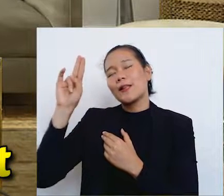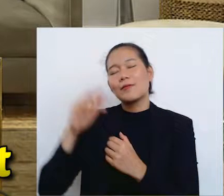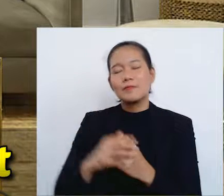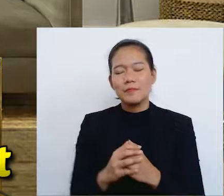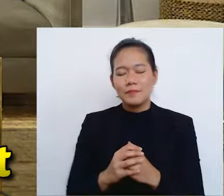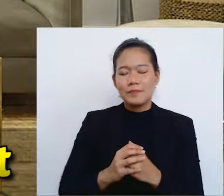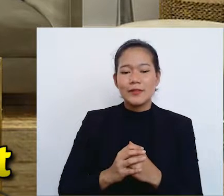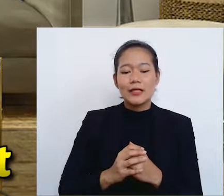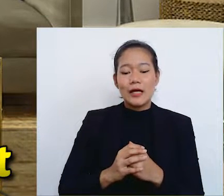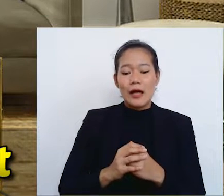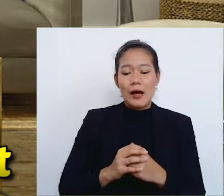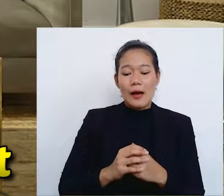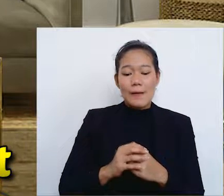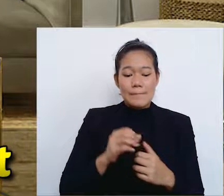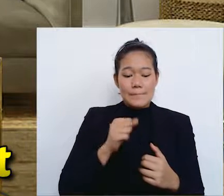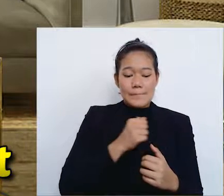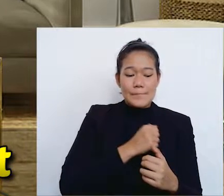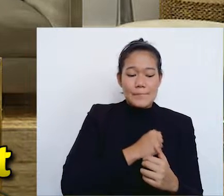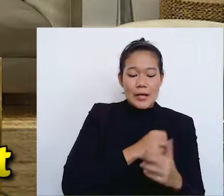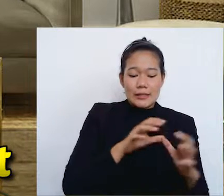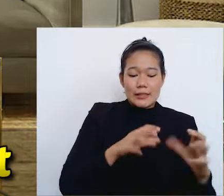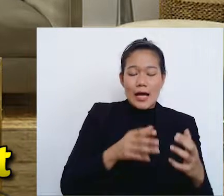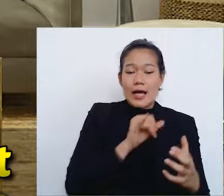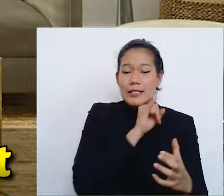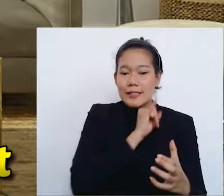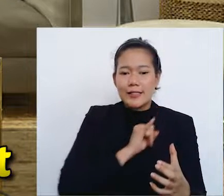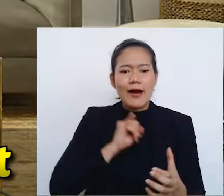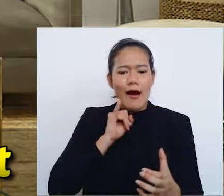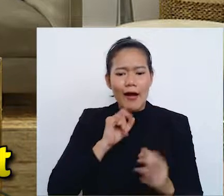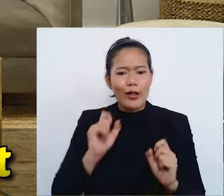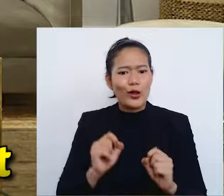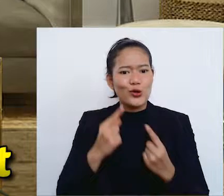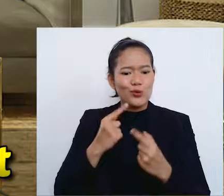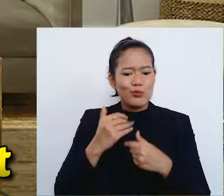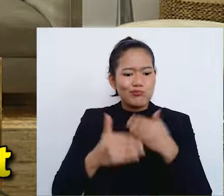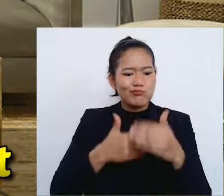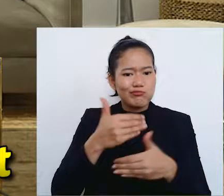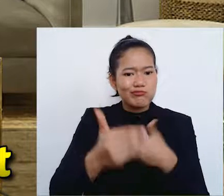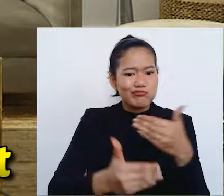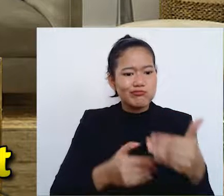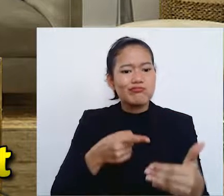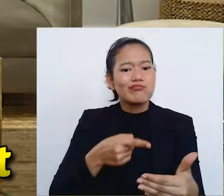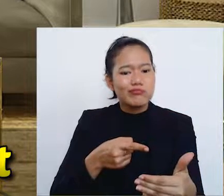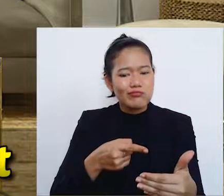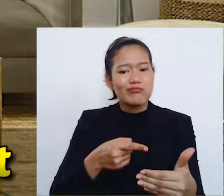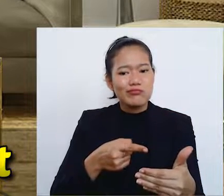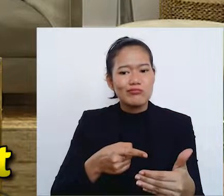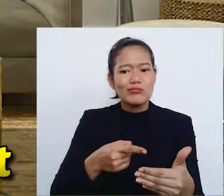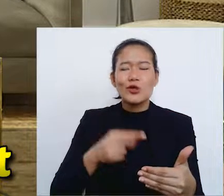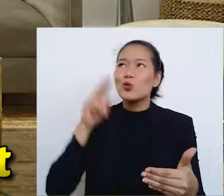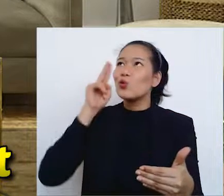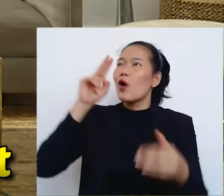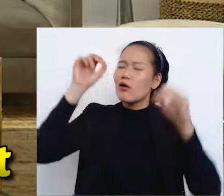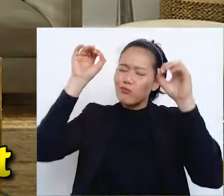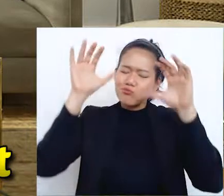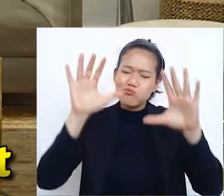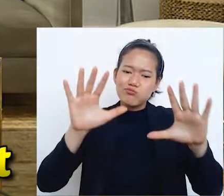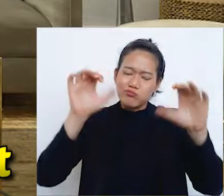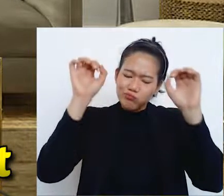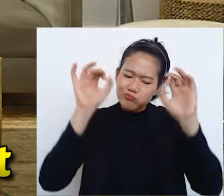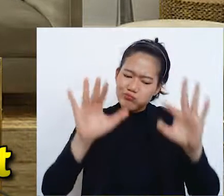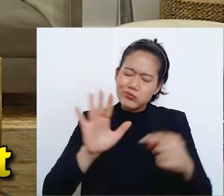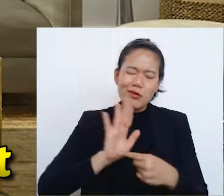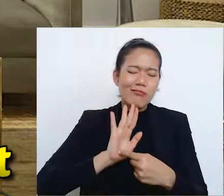Tuhan, kehidupan bangsa Israel, perjalanan mereka, setiap mujizat yang